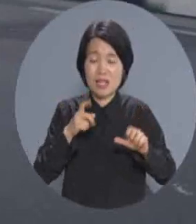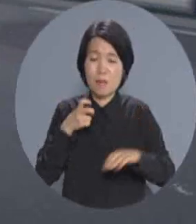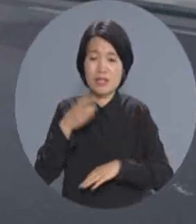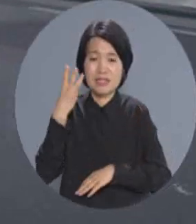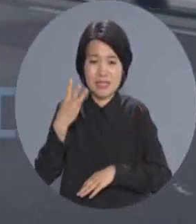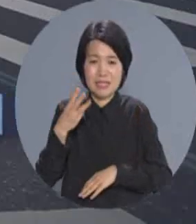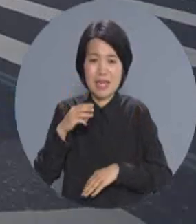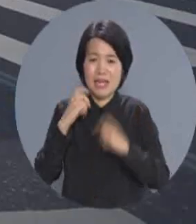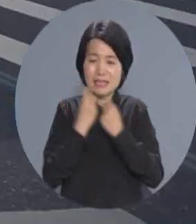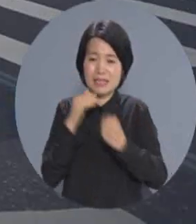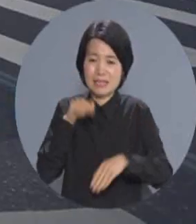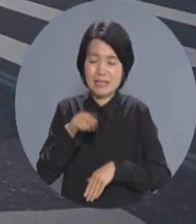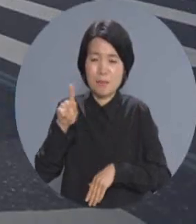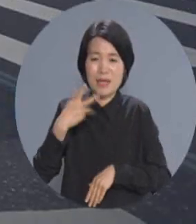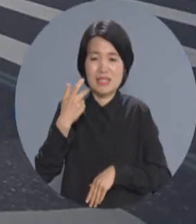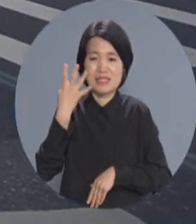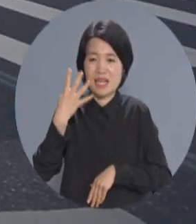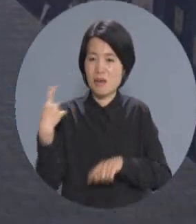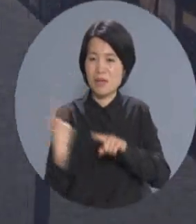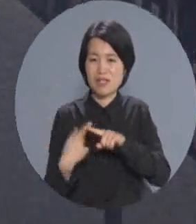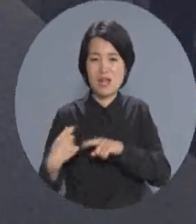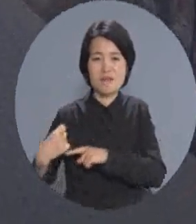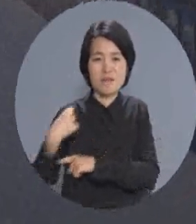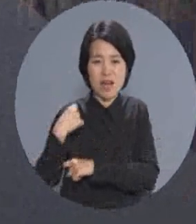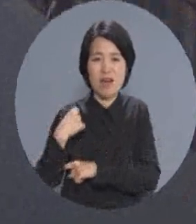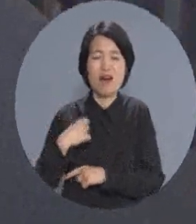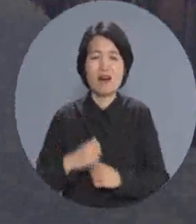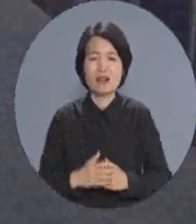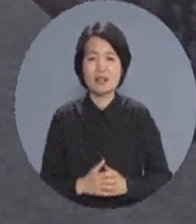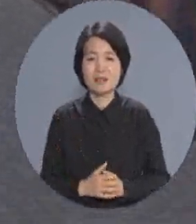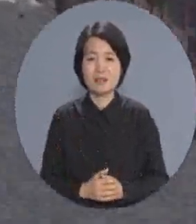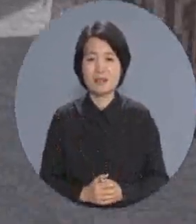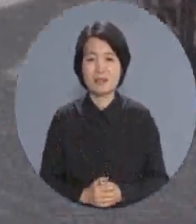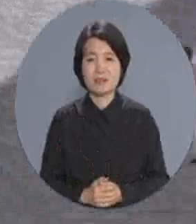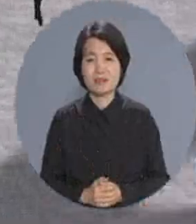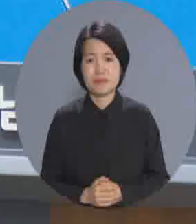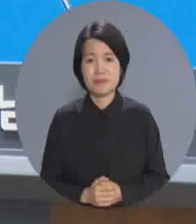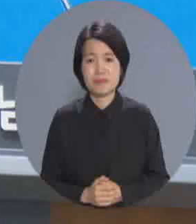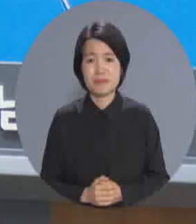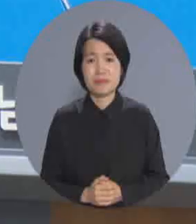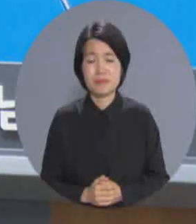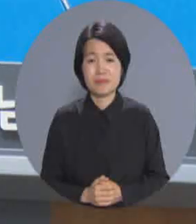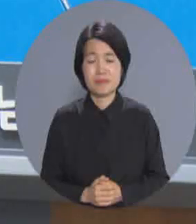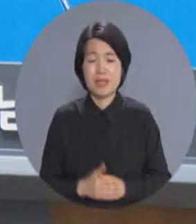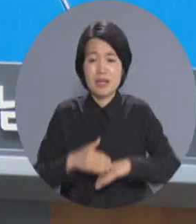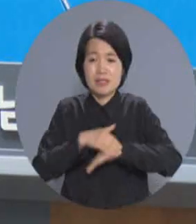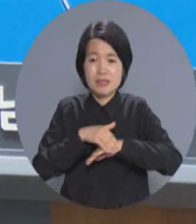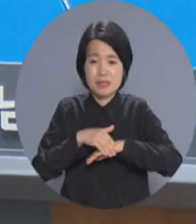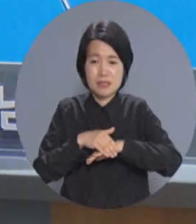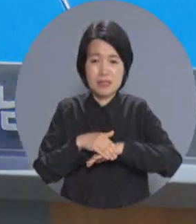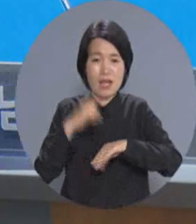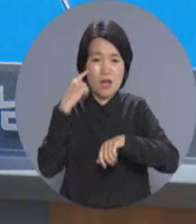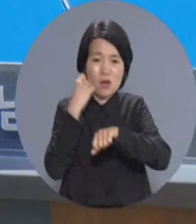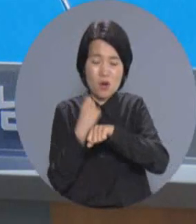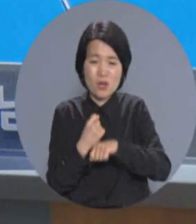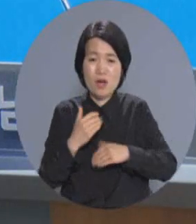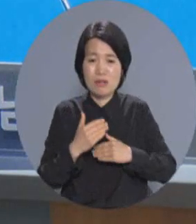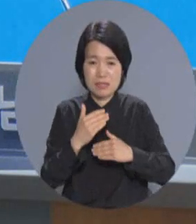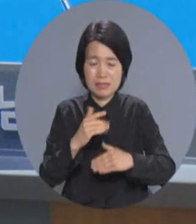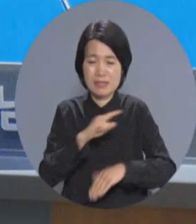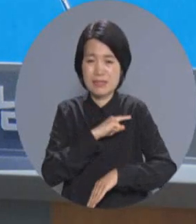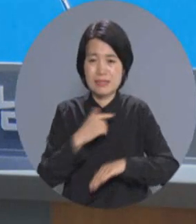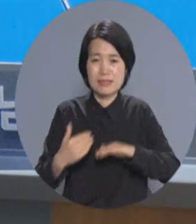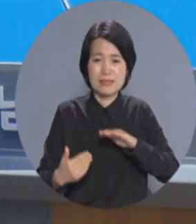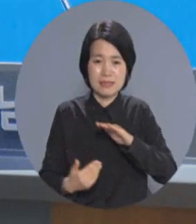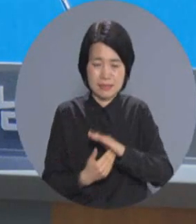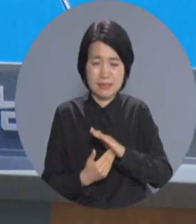세대와 승용차 101은 4대를 대체 가능한 것으로 분석되고 있습니다 설계 용역 과정에서